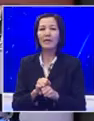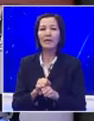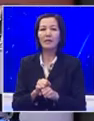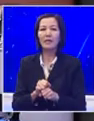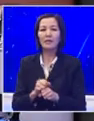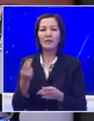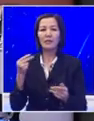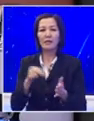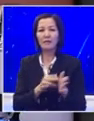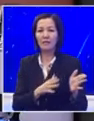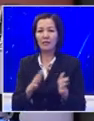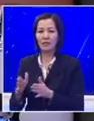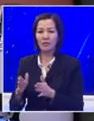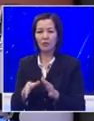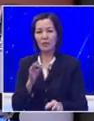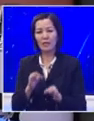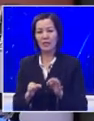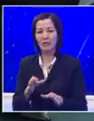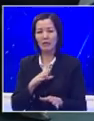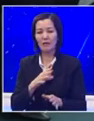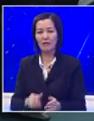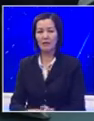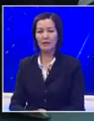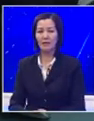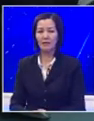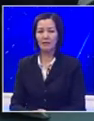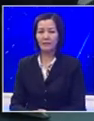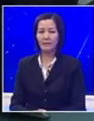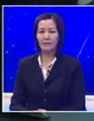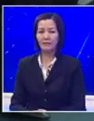Кеңесте тариф саясатын ретке келтіру жолдары да кеңінен қаралды.